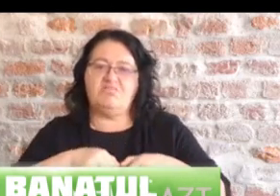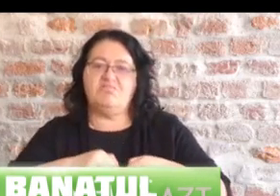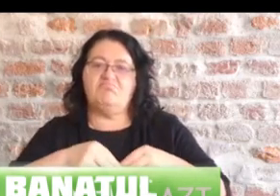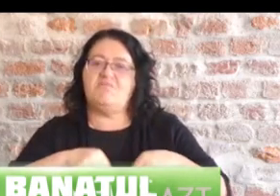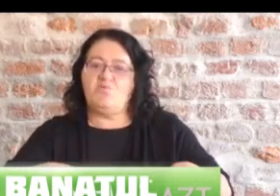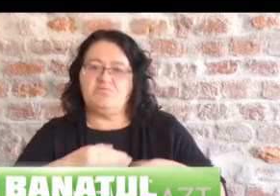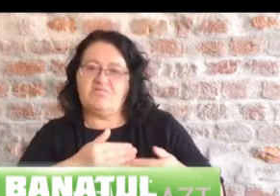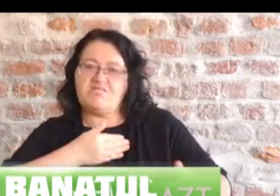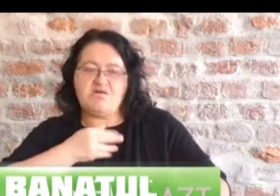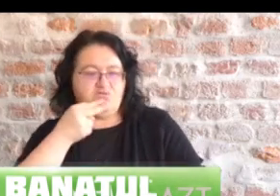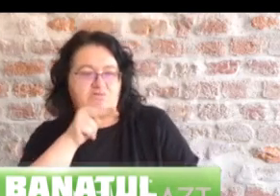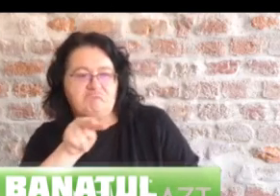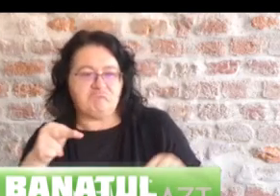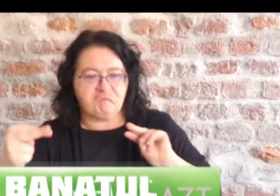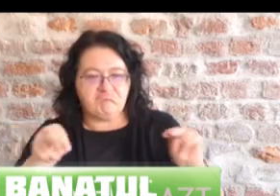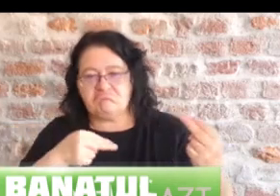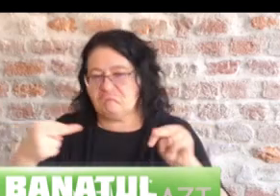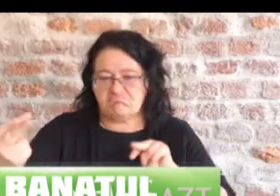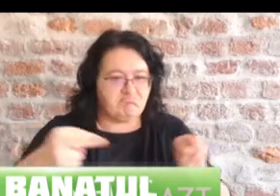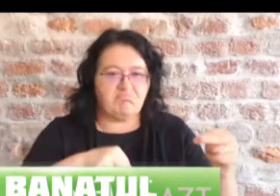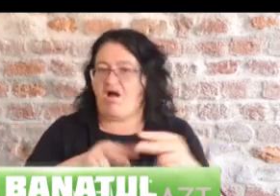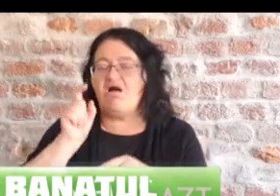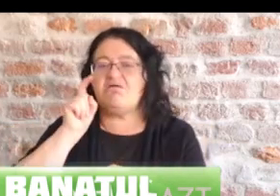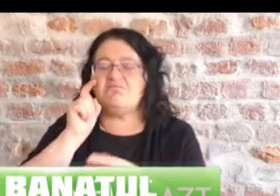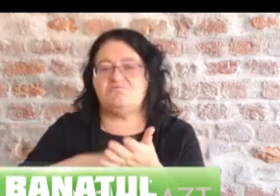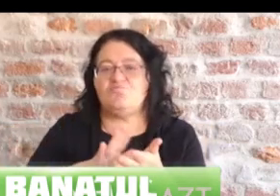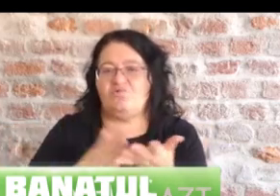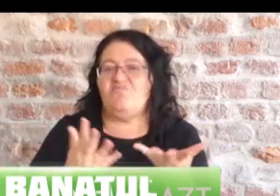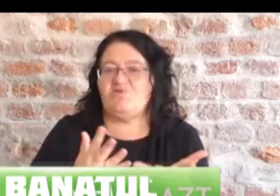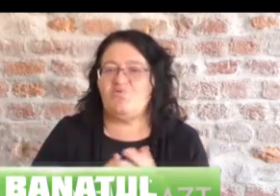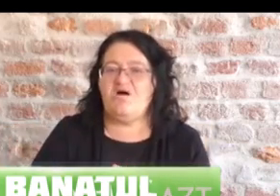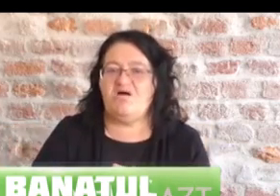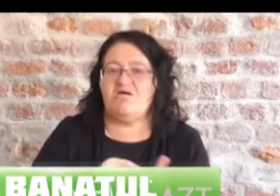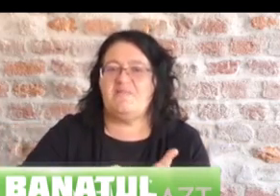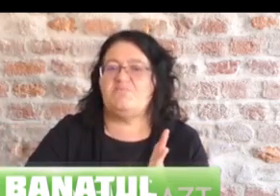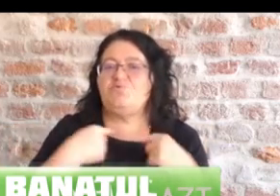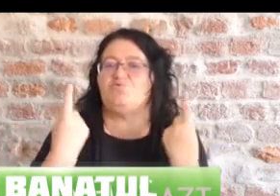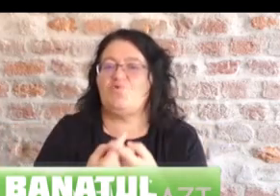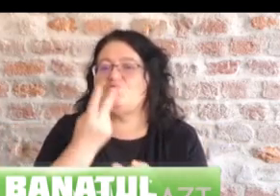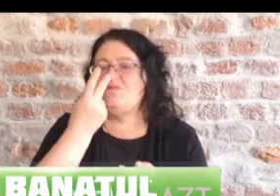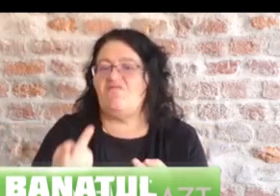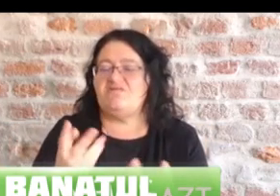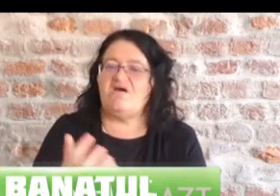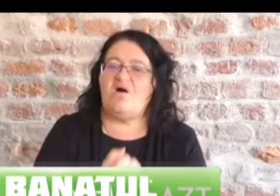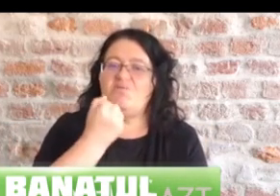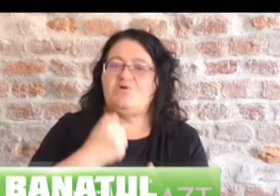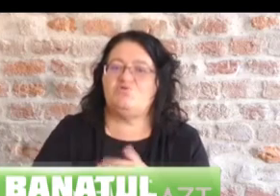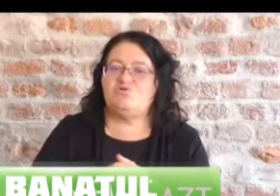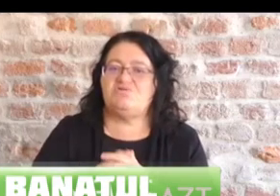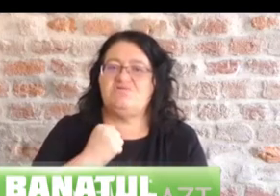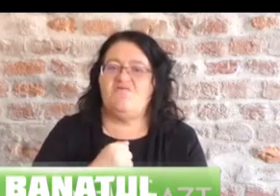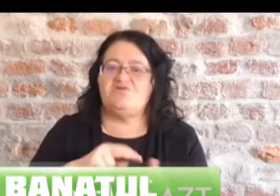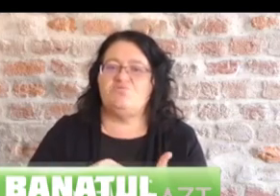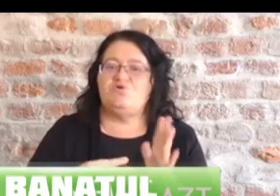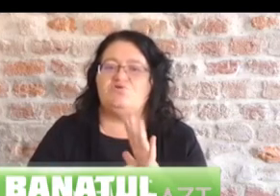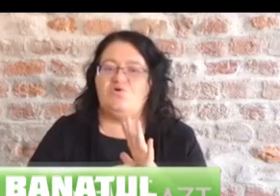ce nu funcționa. Și cred că ăsta e unul dintre motivele pentru care, din punctul nostru de vedere, am reușit să scoatem o